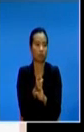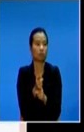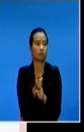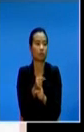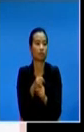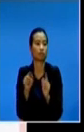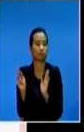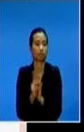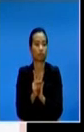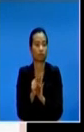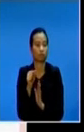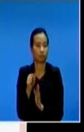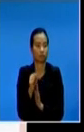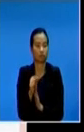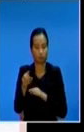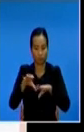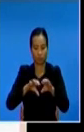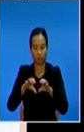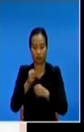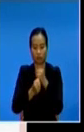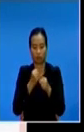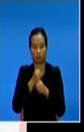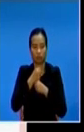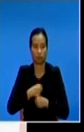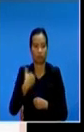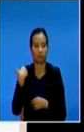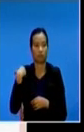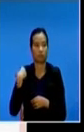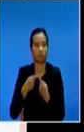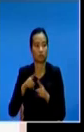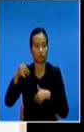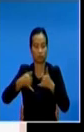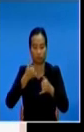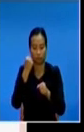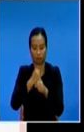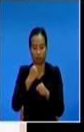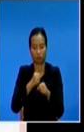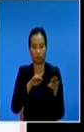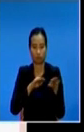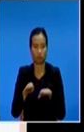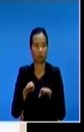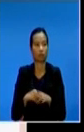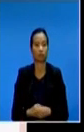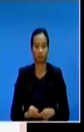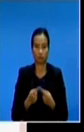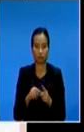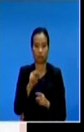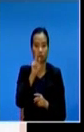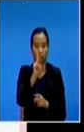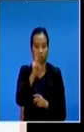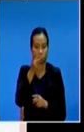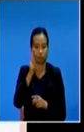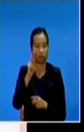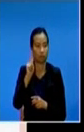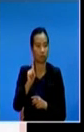ครู่เนี่ยหลักเกณฑ์การจัดอาวุโสมันจะมีอยู่ถึงแม้จะเข้ามาปีเดียวกันเพราะฉะนั้นในที่นี้หมายความว่าก็ขอคอเนี่ยเข้